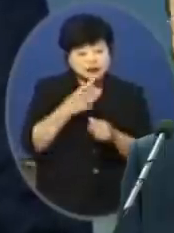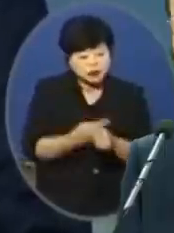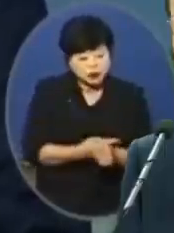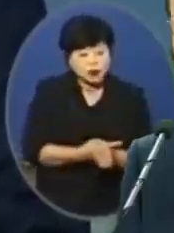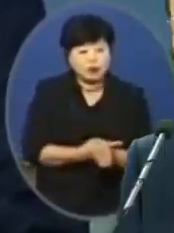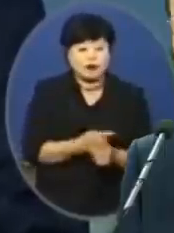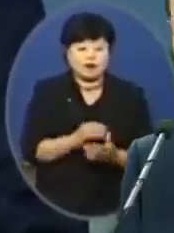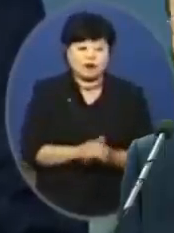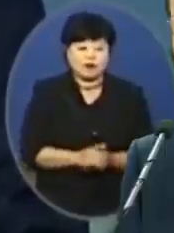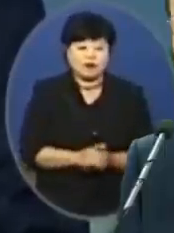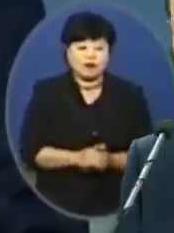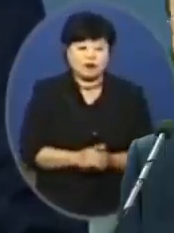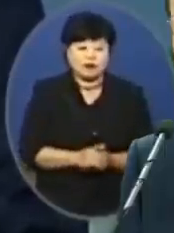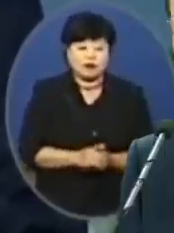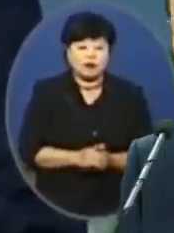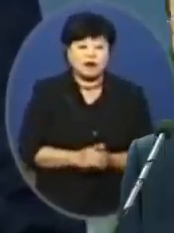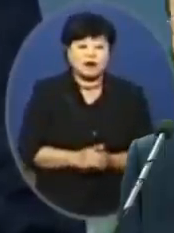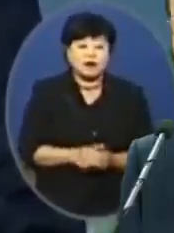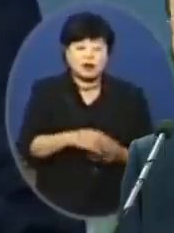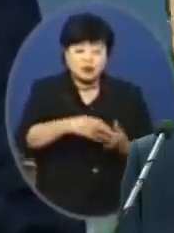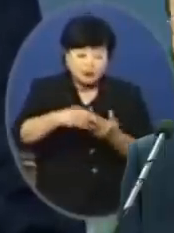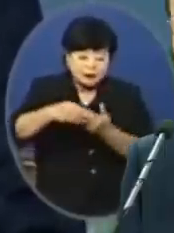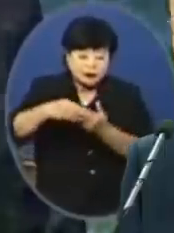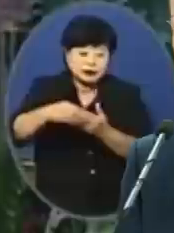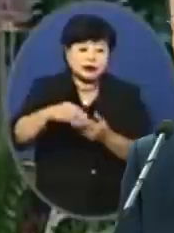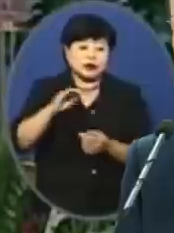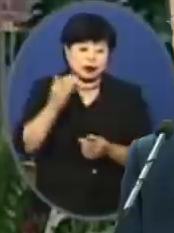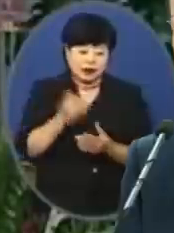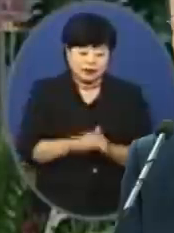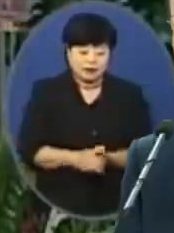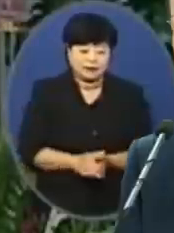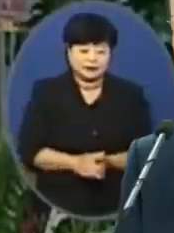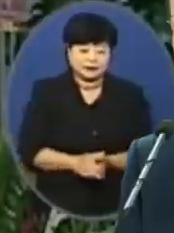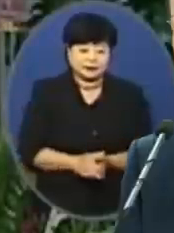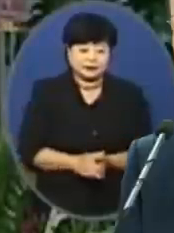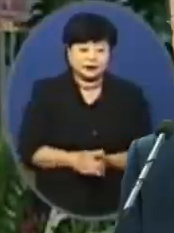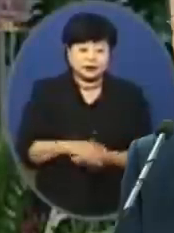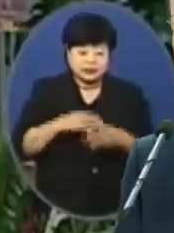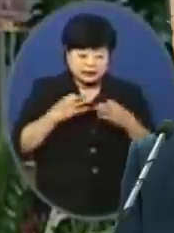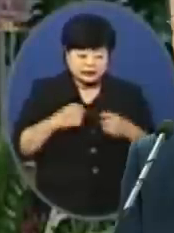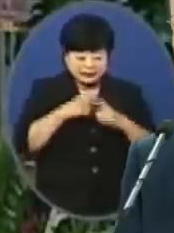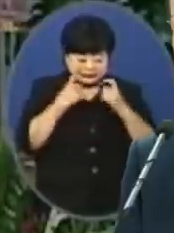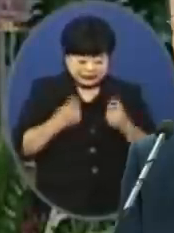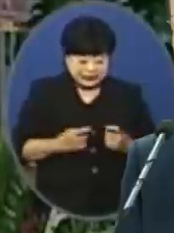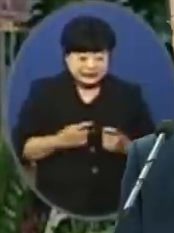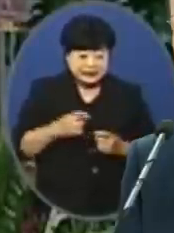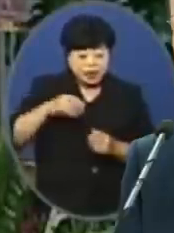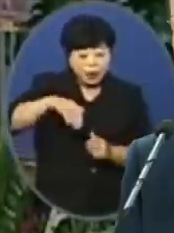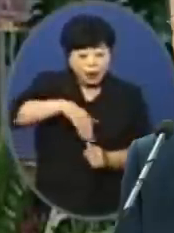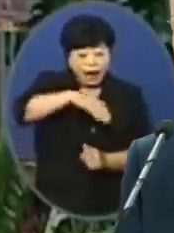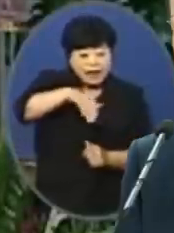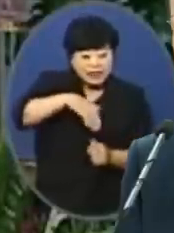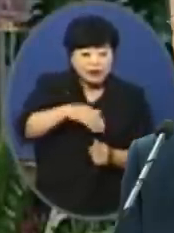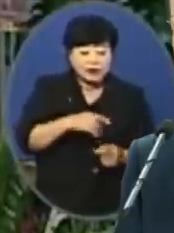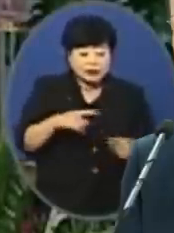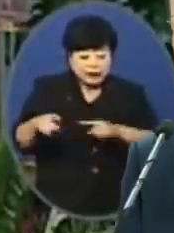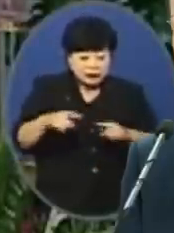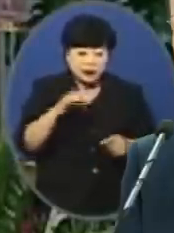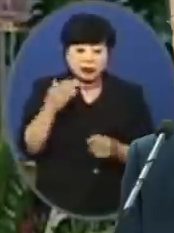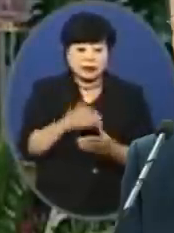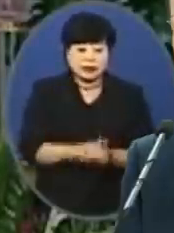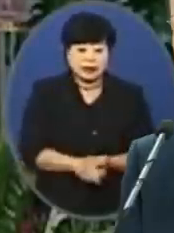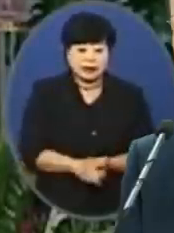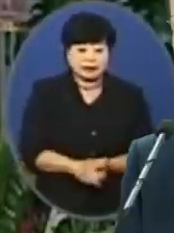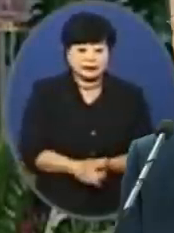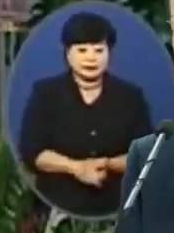내가 끌려 들어가기 때문인 것입니다. 우리는 우리 자신과 환경을 다스려야 돼요.